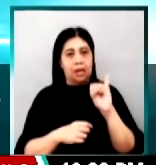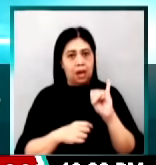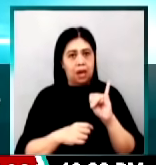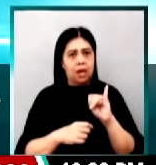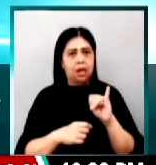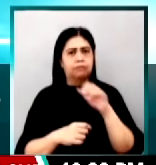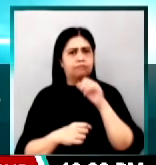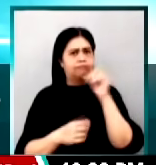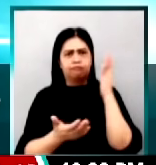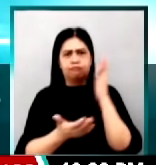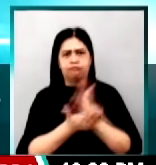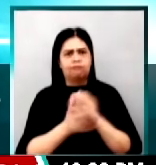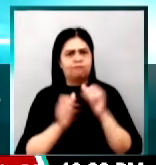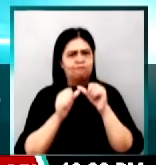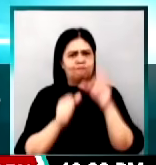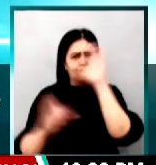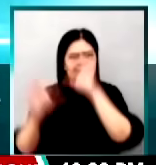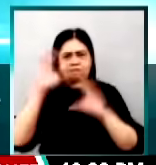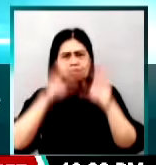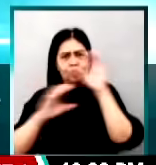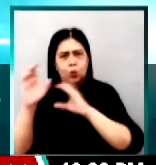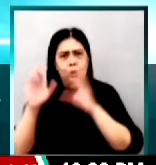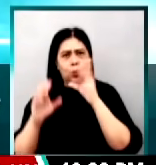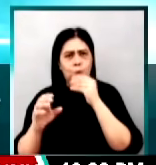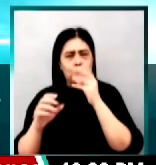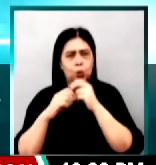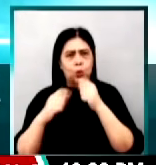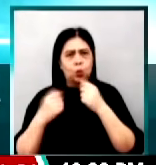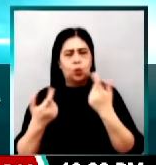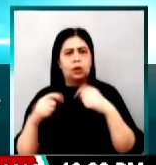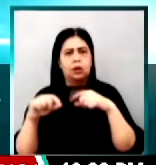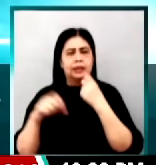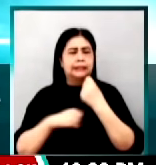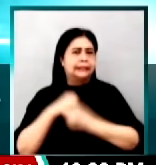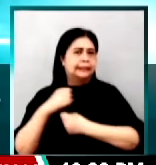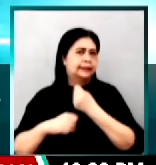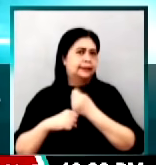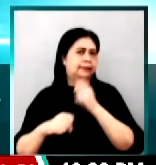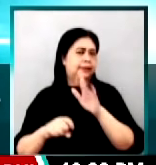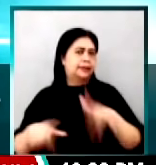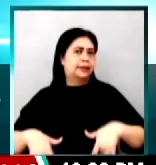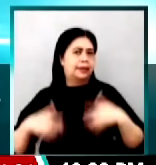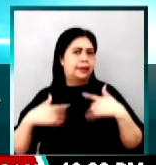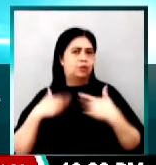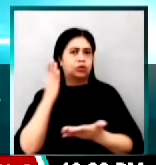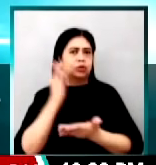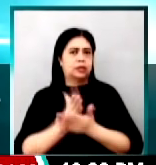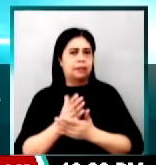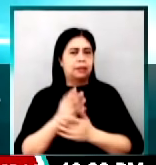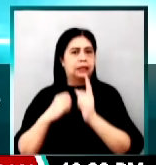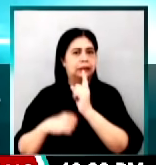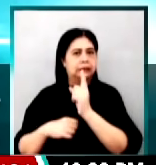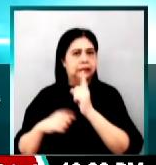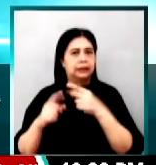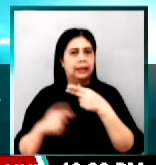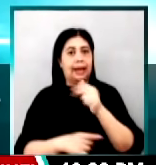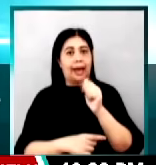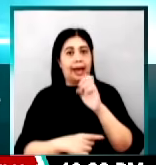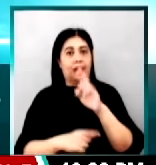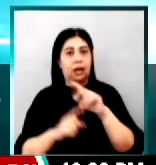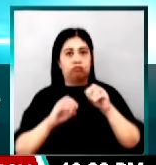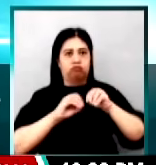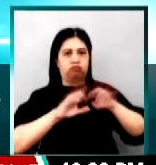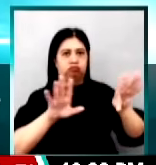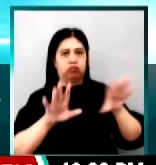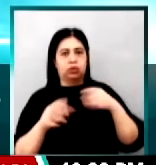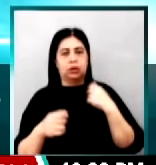sa paghahanap saan niya'y nagpahirap sa buhay niya. Para matigil ang pagbabanta ng hacker na ilalabas ang kanyang topless photo